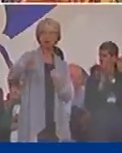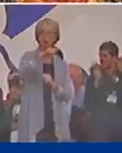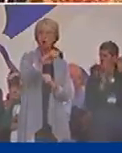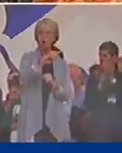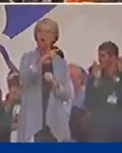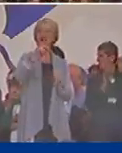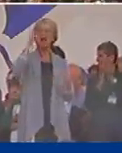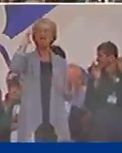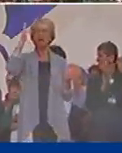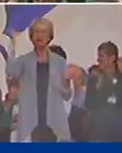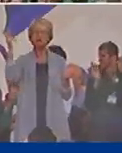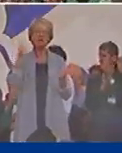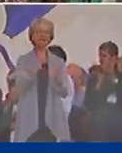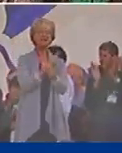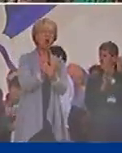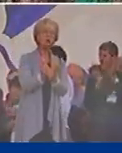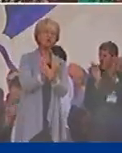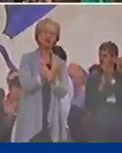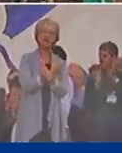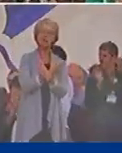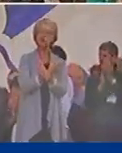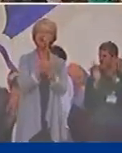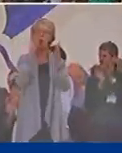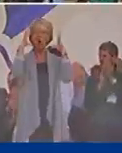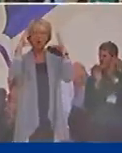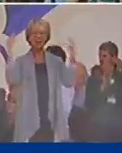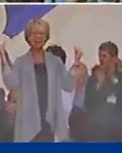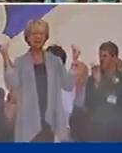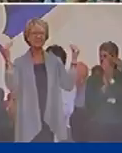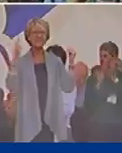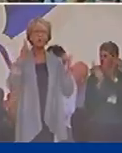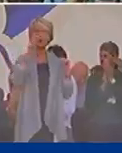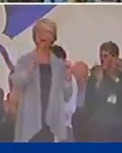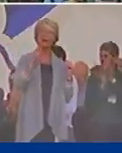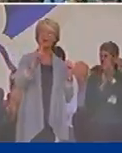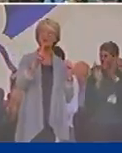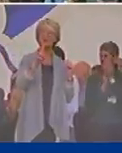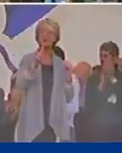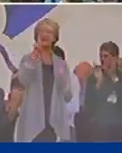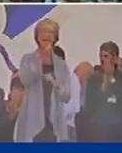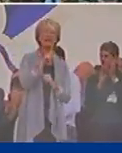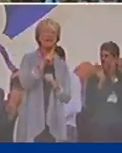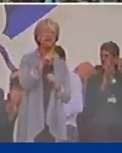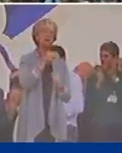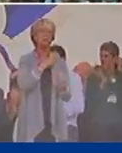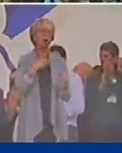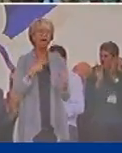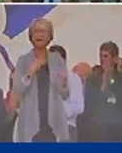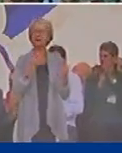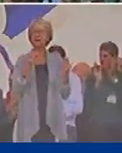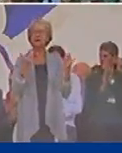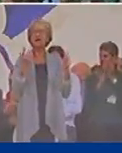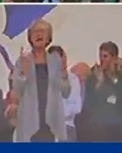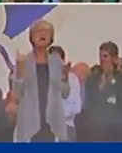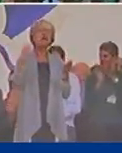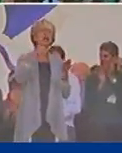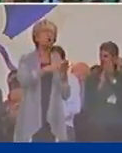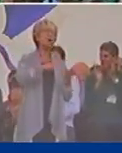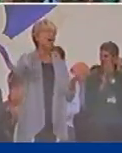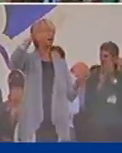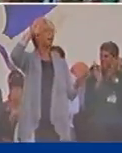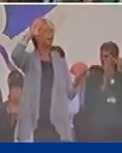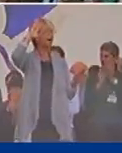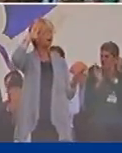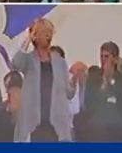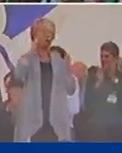francesi, agli austriaci, agli olandesi, agli ungheresi, ai danesi, ai polacchi, tornare padroni di